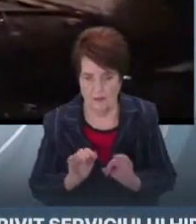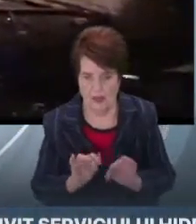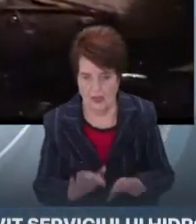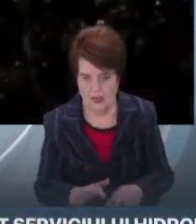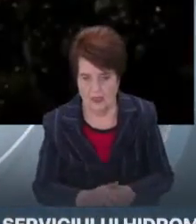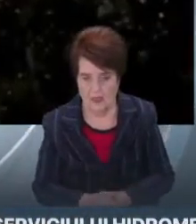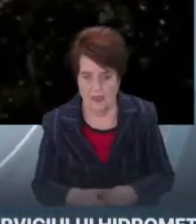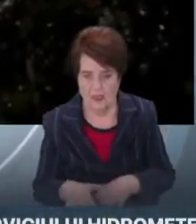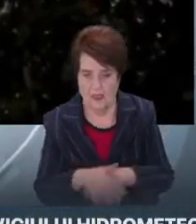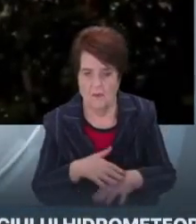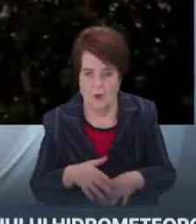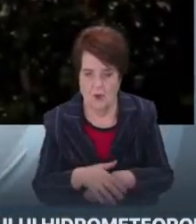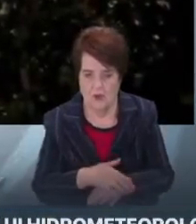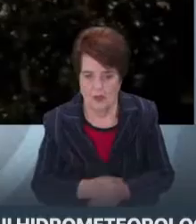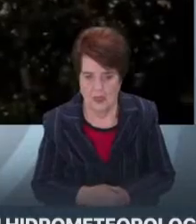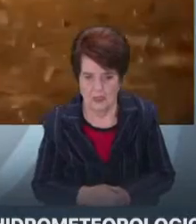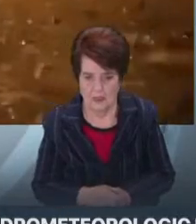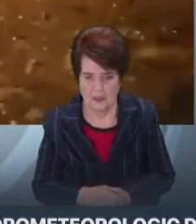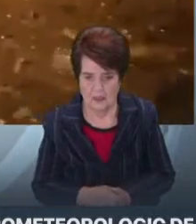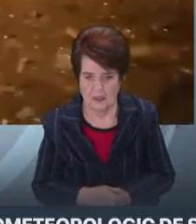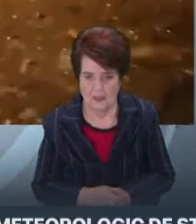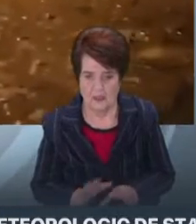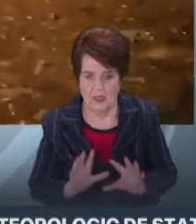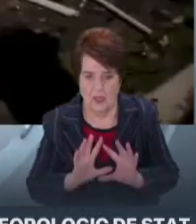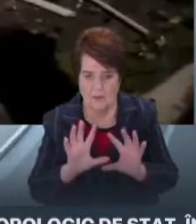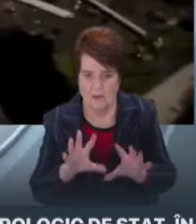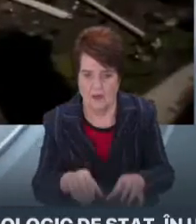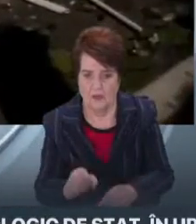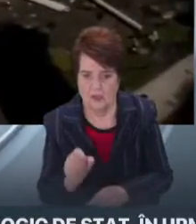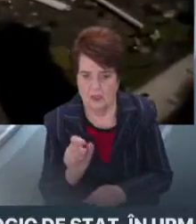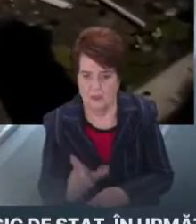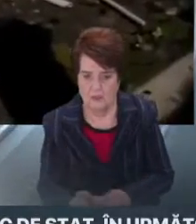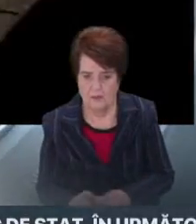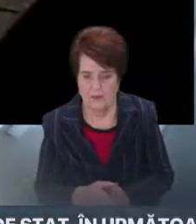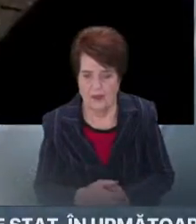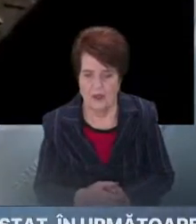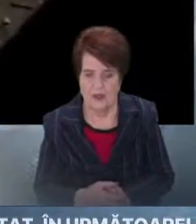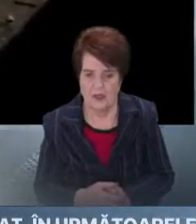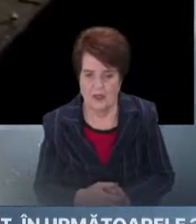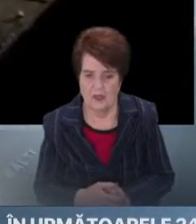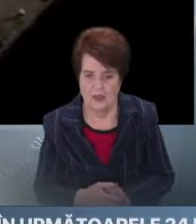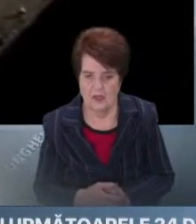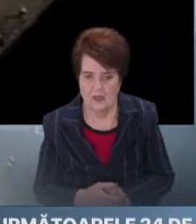dintre populație, practică să amplaseze buteliile și în dormitoare, și